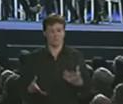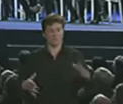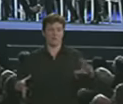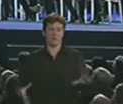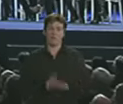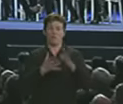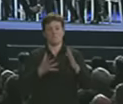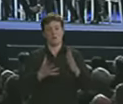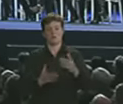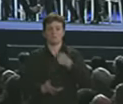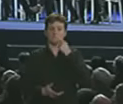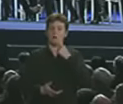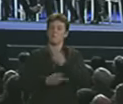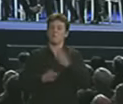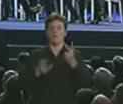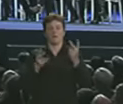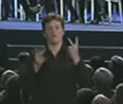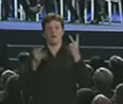décrédibilisation de la parole publique.